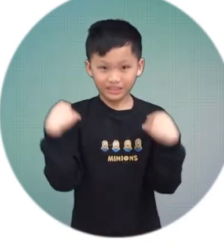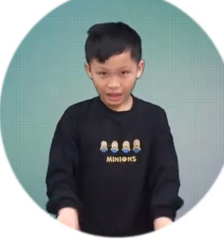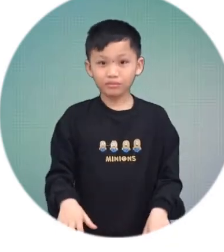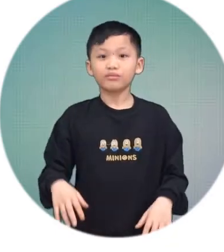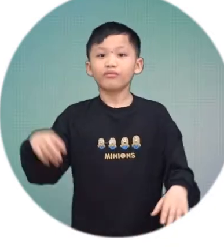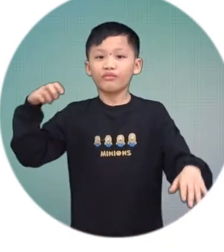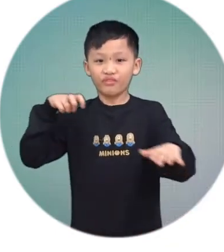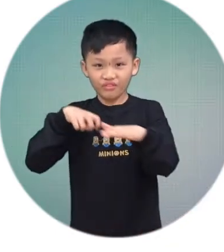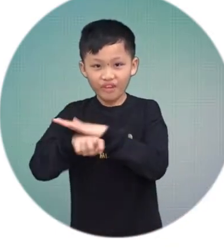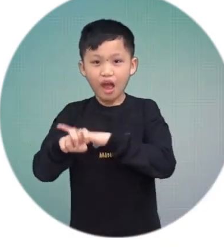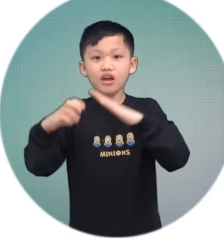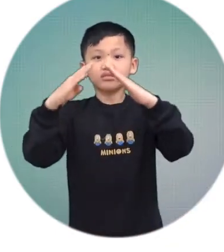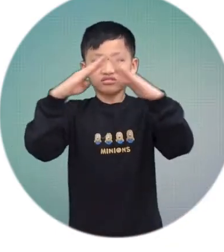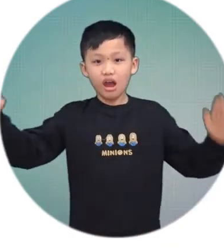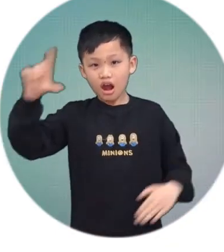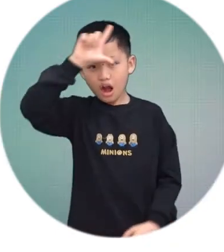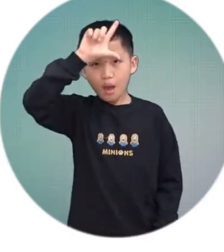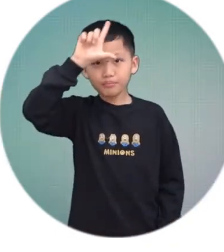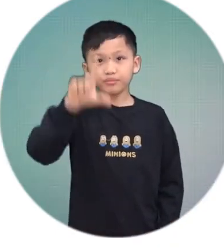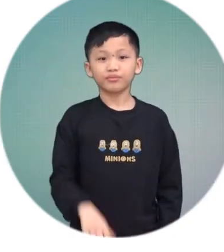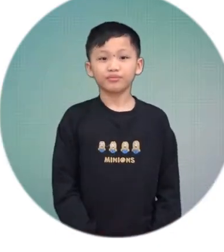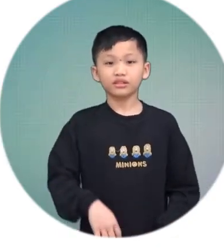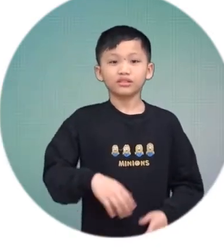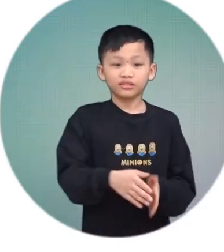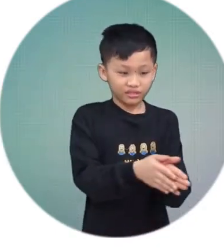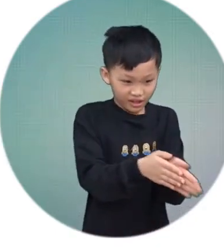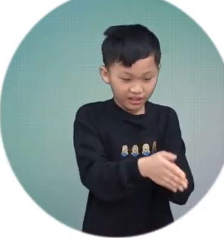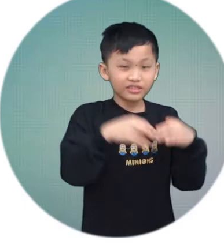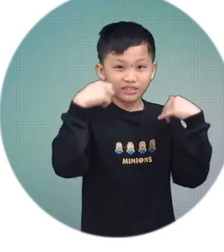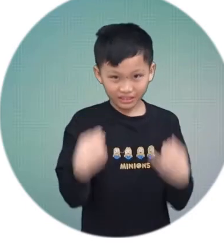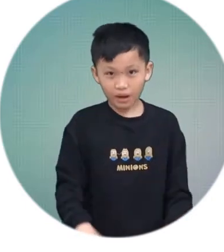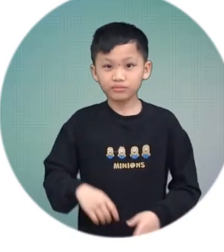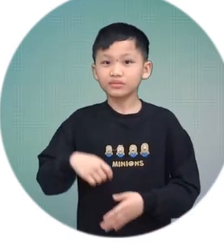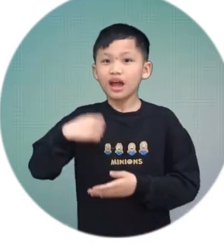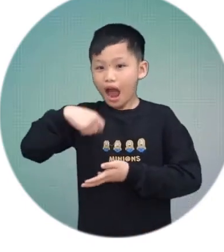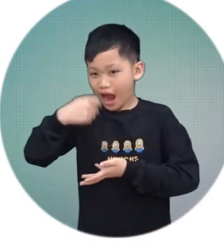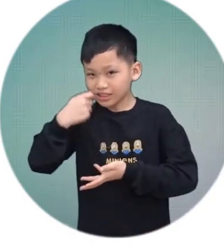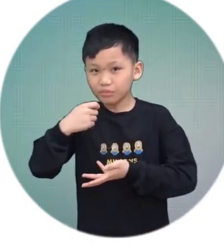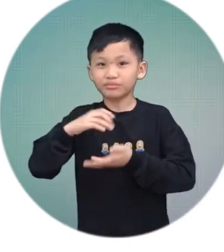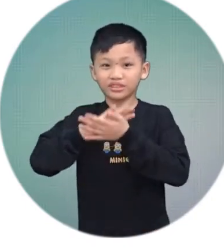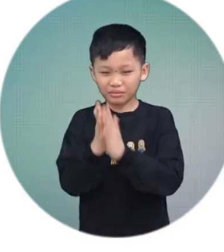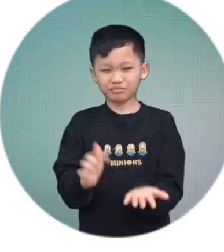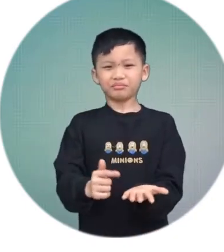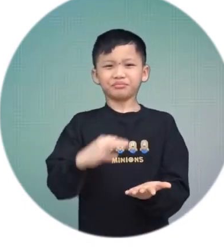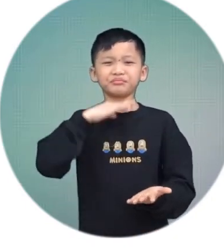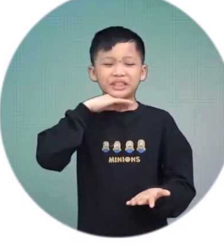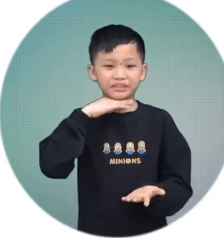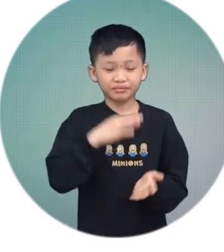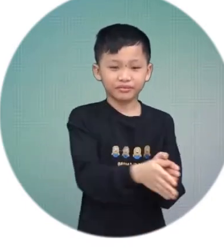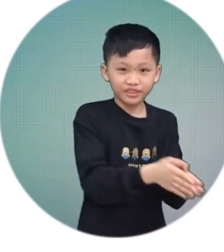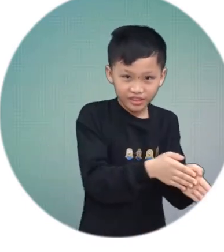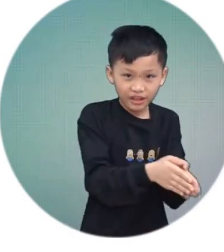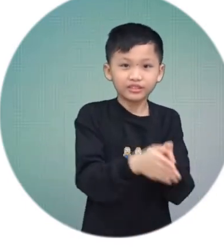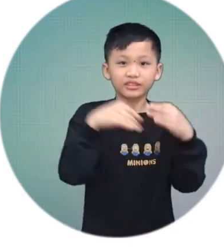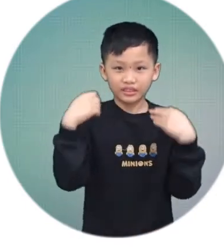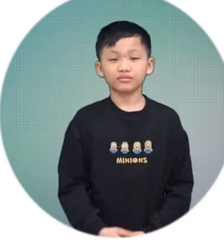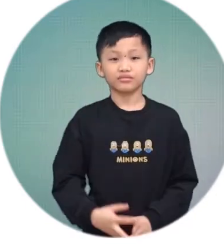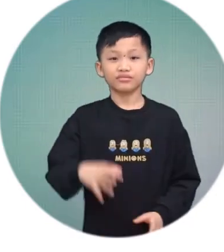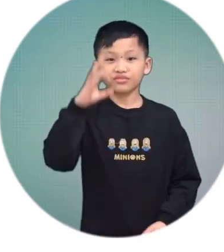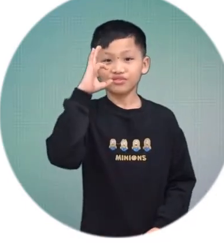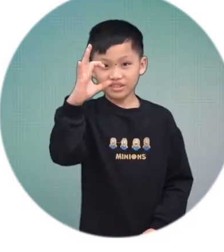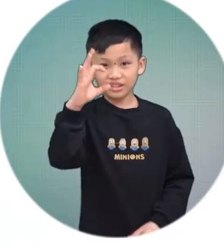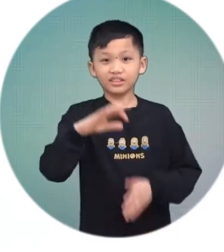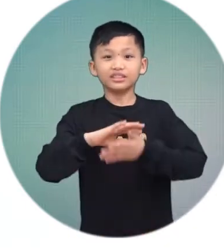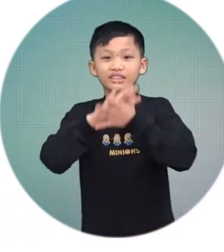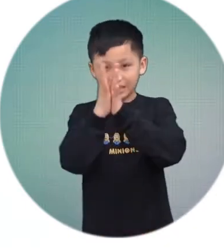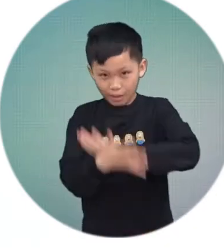vòng 30 giây, đặc biệt là trước khi vào lớp, trước và sau khi ăn, sau giờ ra chơi,